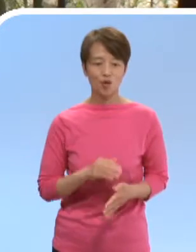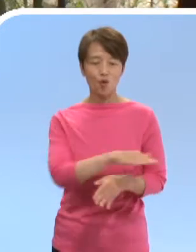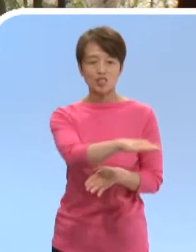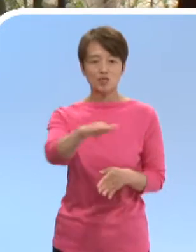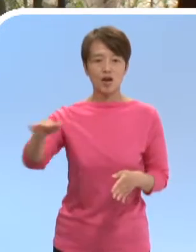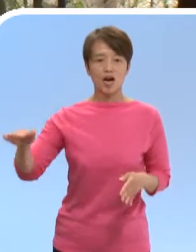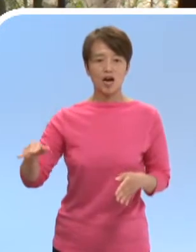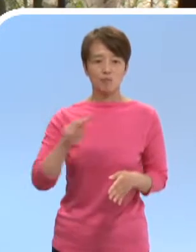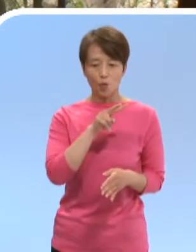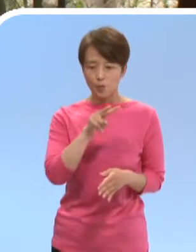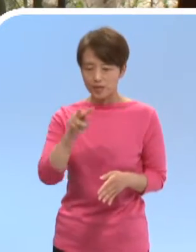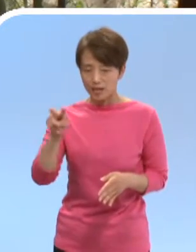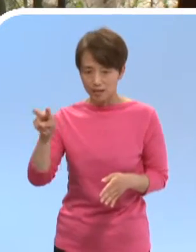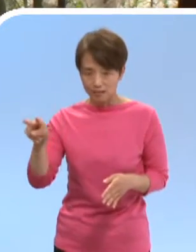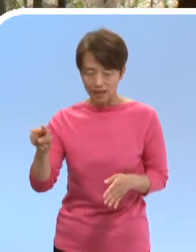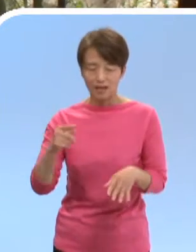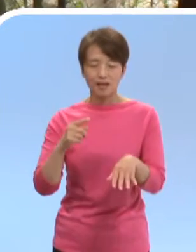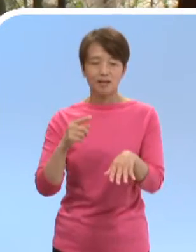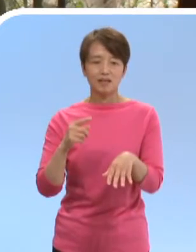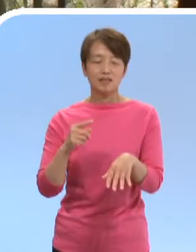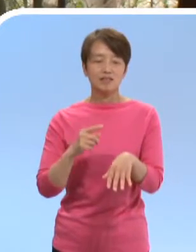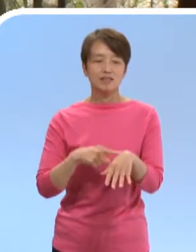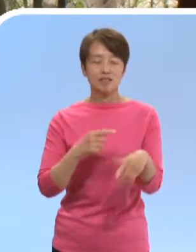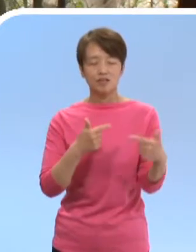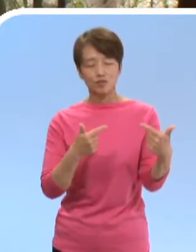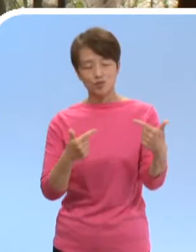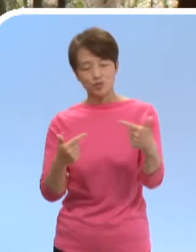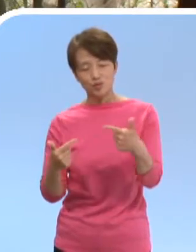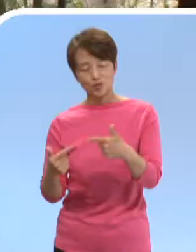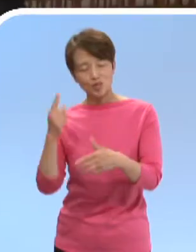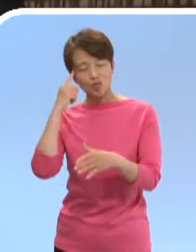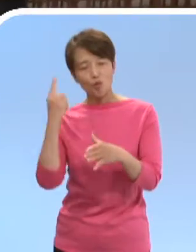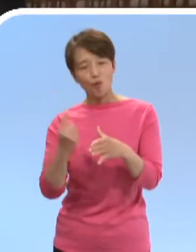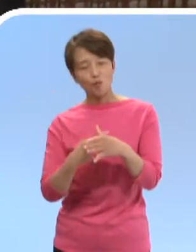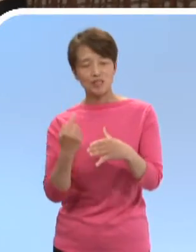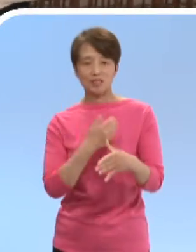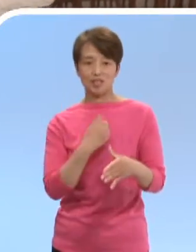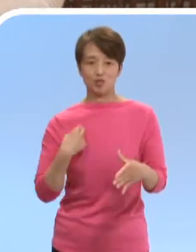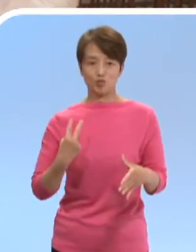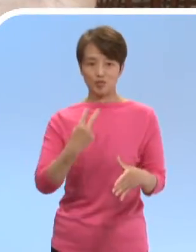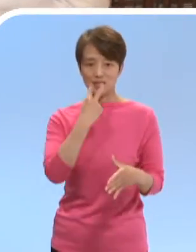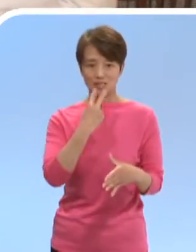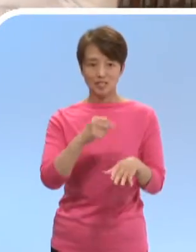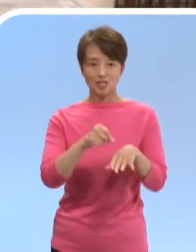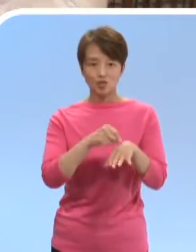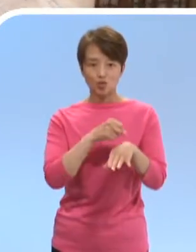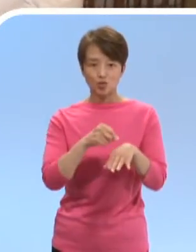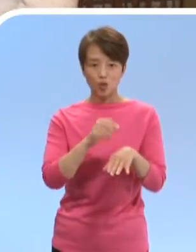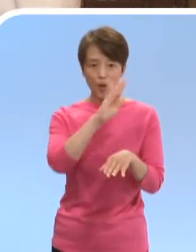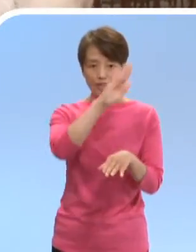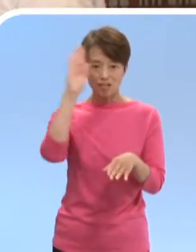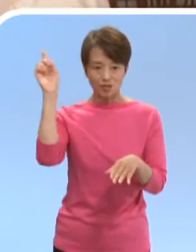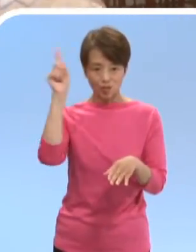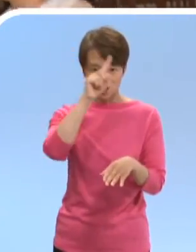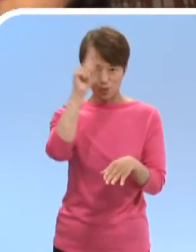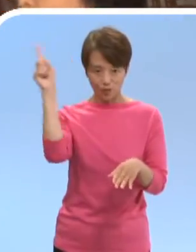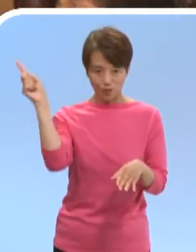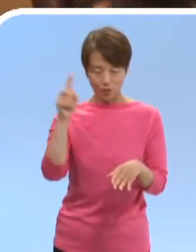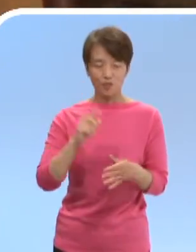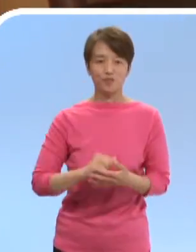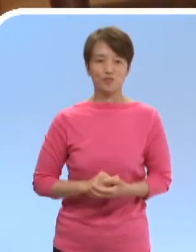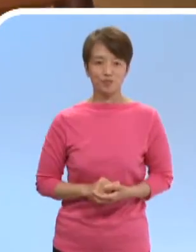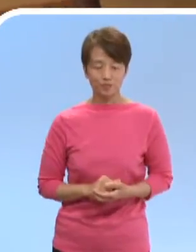お庭の眺めも良くて時間がゆっくり流れるようですが、特徴的なのは天井だそうです